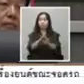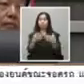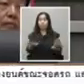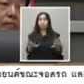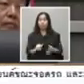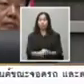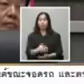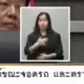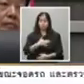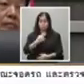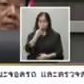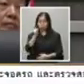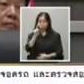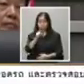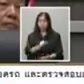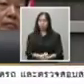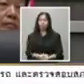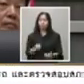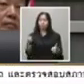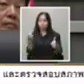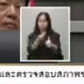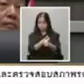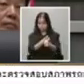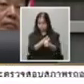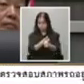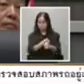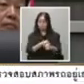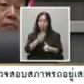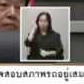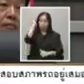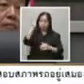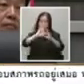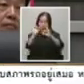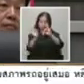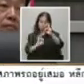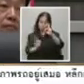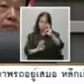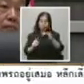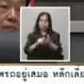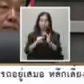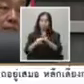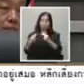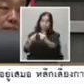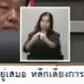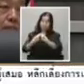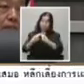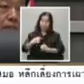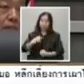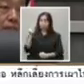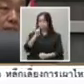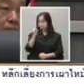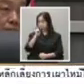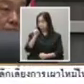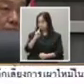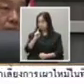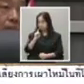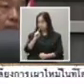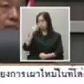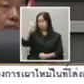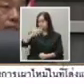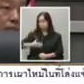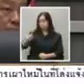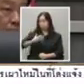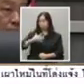าหนึ่งในช่วงการแถลงนโยบายเนี่ยปิดกั้นไม่ยอมให้ผมพูดเรื่องการถวายสัตว์ม